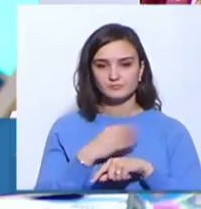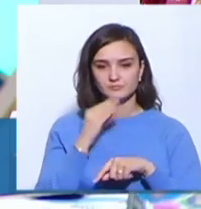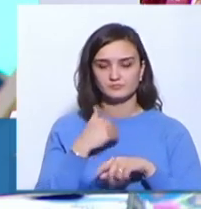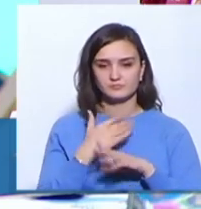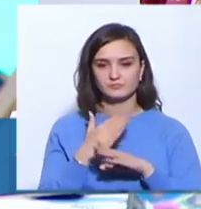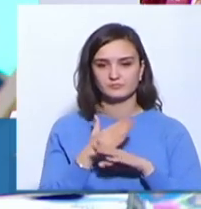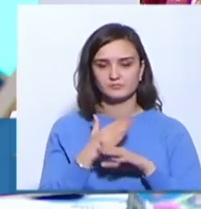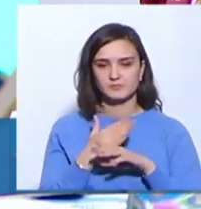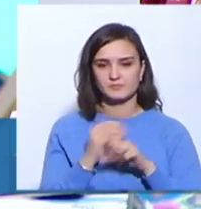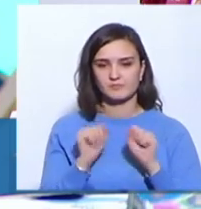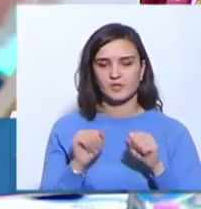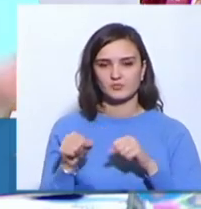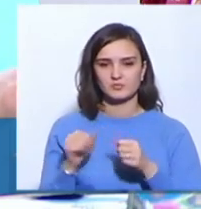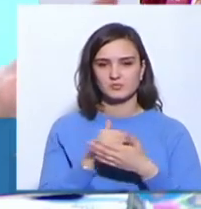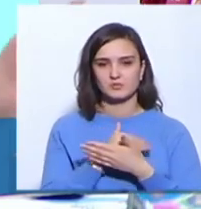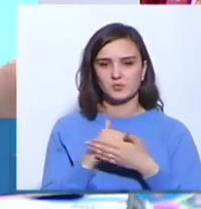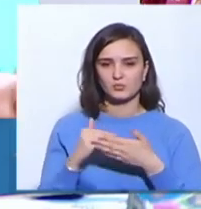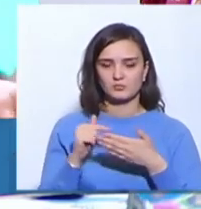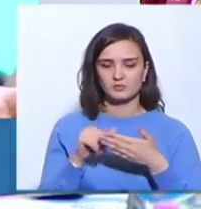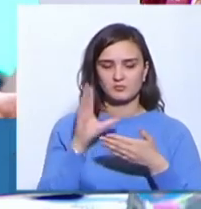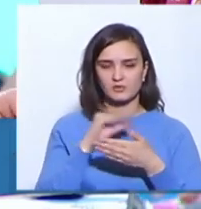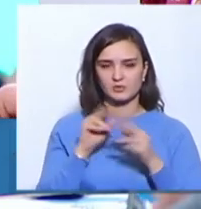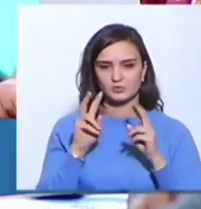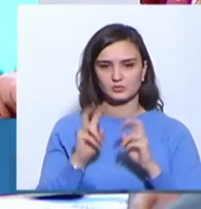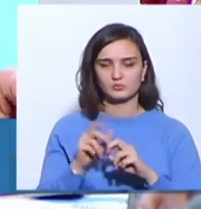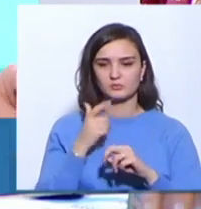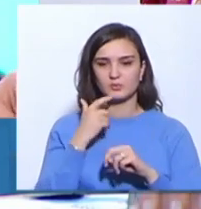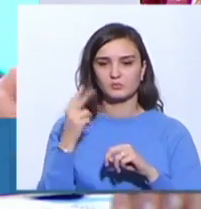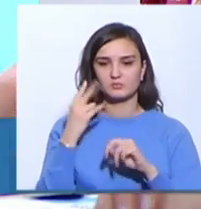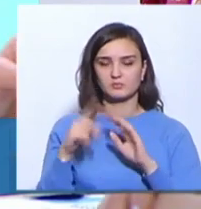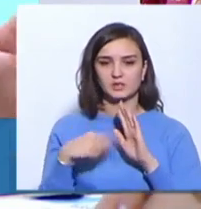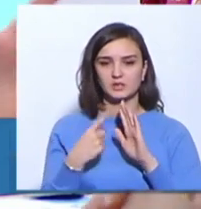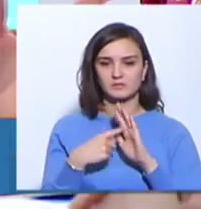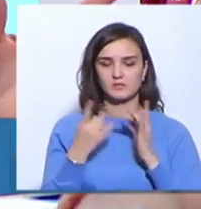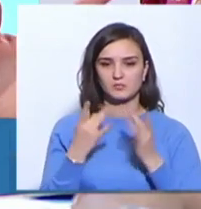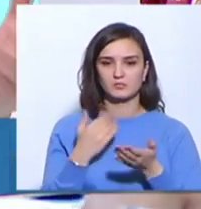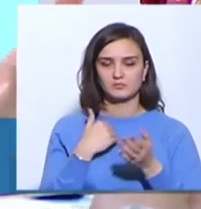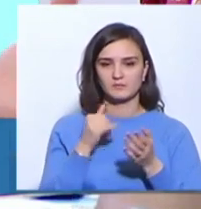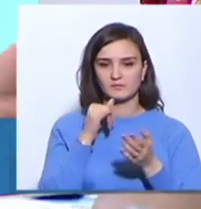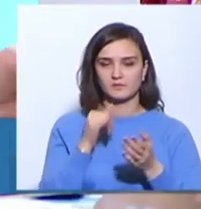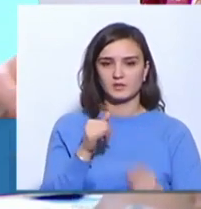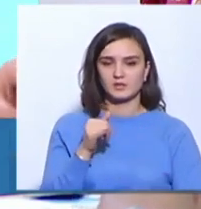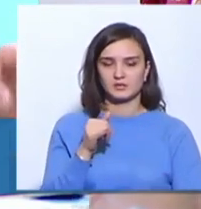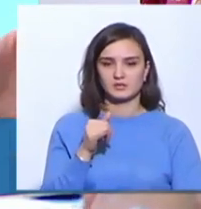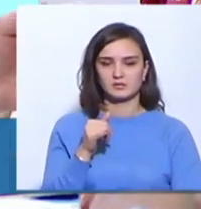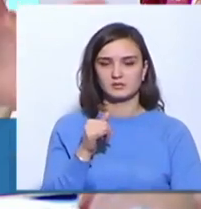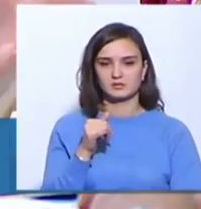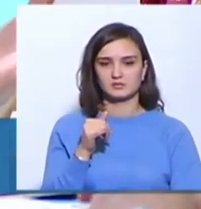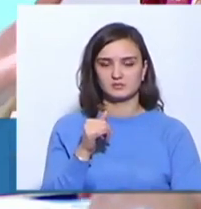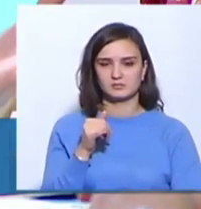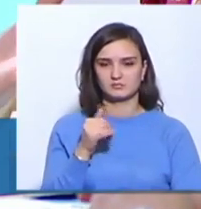გვაქვს საშუალება საფეხურებრივად მოახერხოთ დიაგნოსტიკა, მაყურებელმა დასვა კითხვა, უბრალოდ ვეღარ შევასწროთ, ეთერ